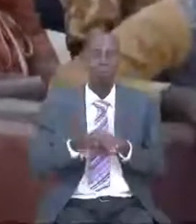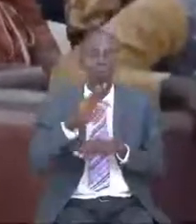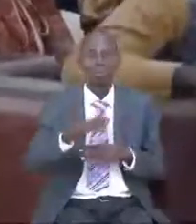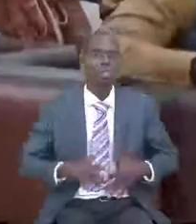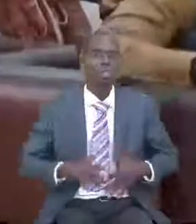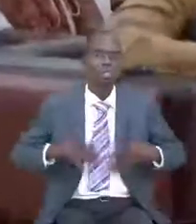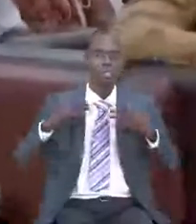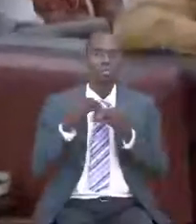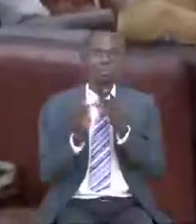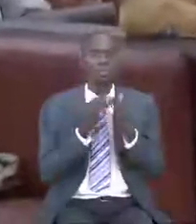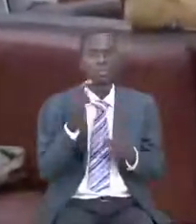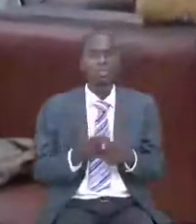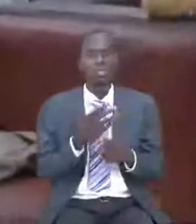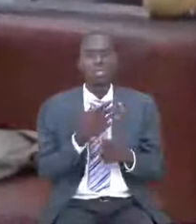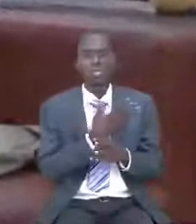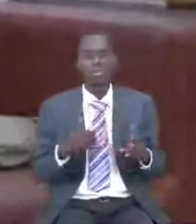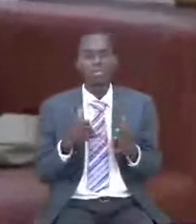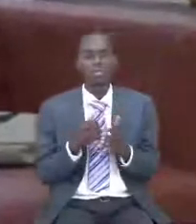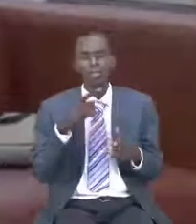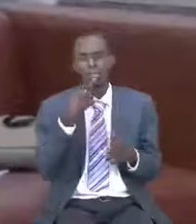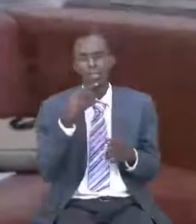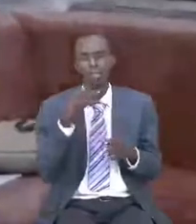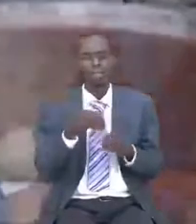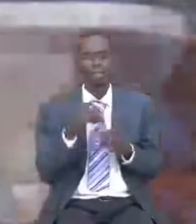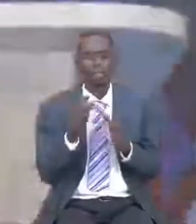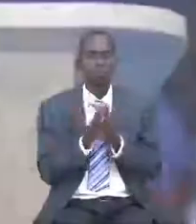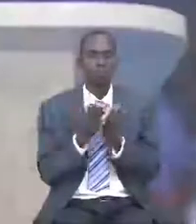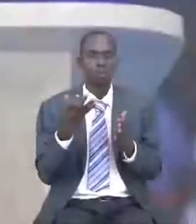va descendre sur ta vie.